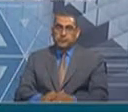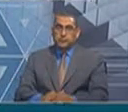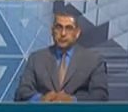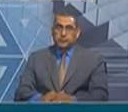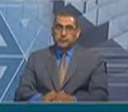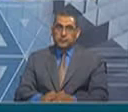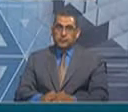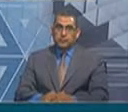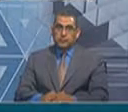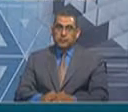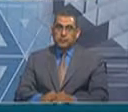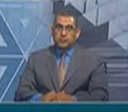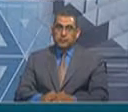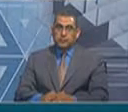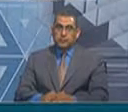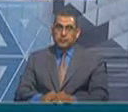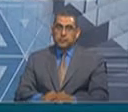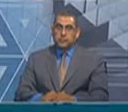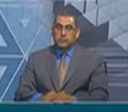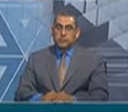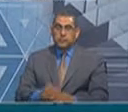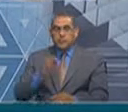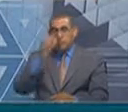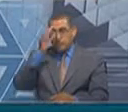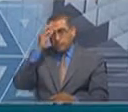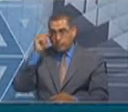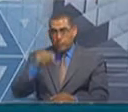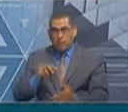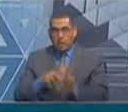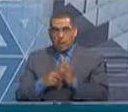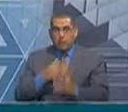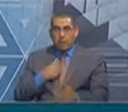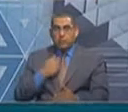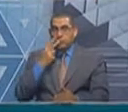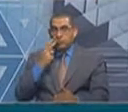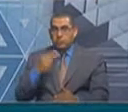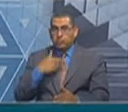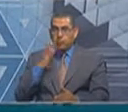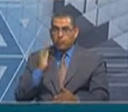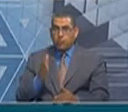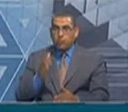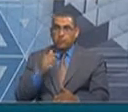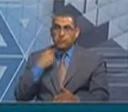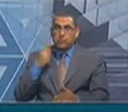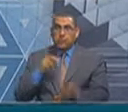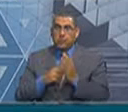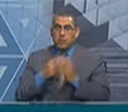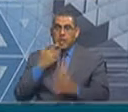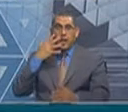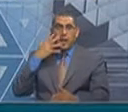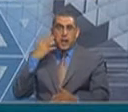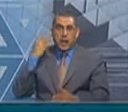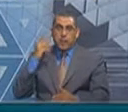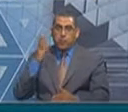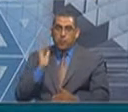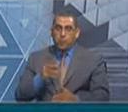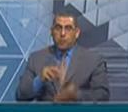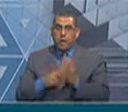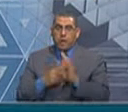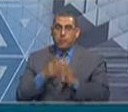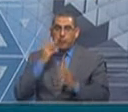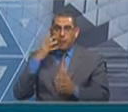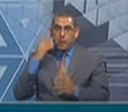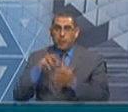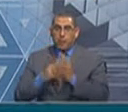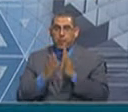نعم معك أستاذ أحمد، نعم أسمعك. يعني الحقيقة أنا من وجهة نظري يعني الملف الليبي أيضا، لا ننسى أن الملف